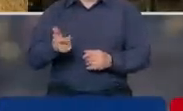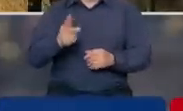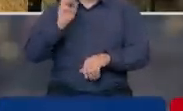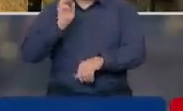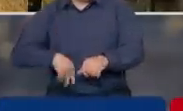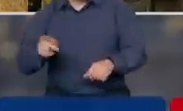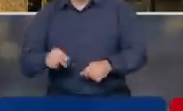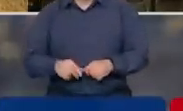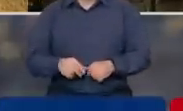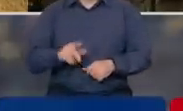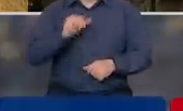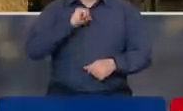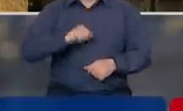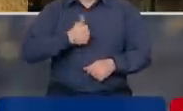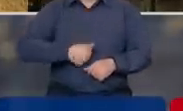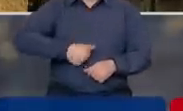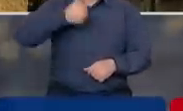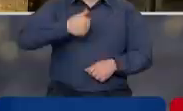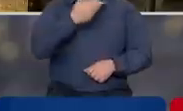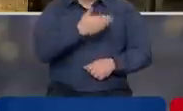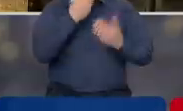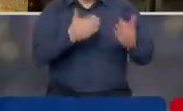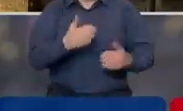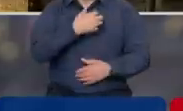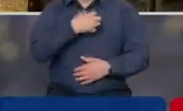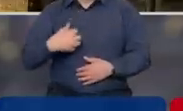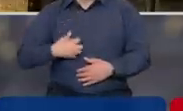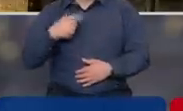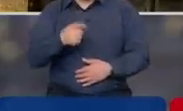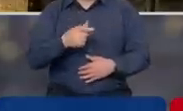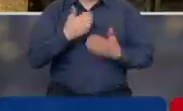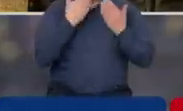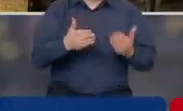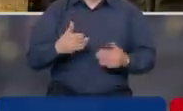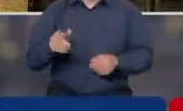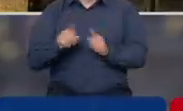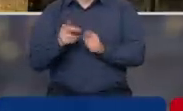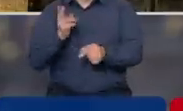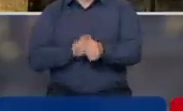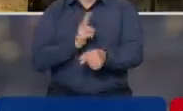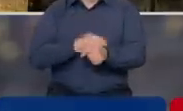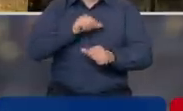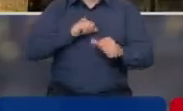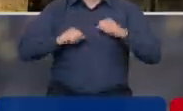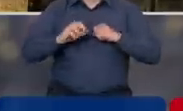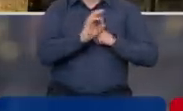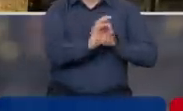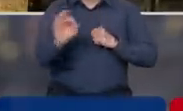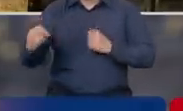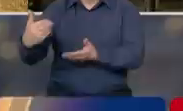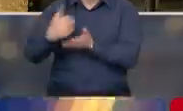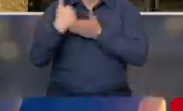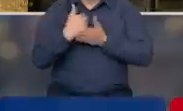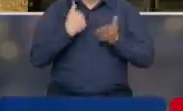panu burmistrzowi i panu marszałkowi instytucjom samorządowym które wspierają nas tutaj w tych